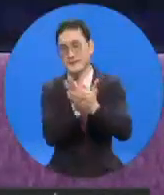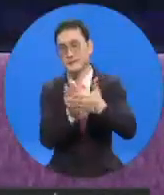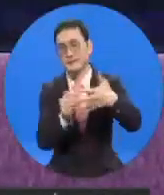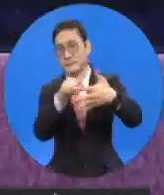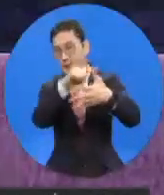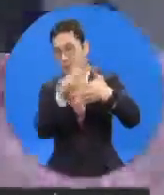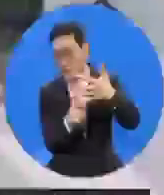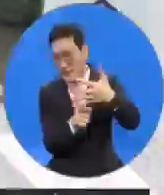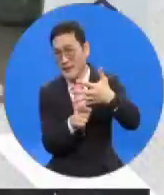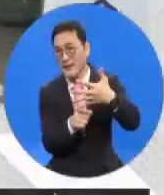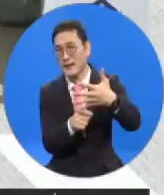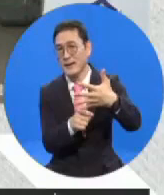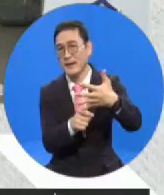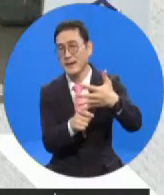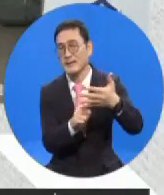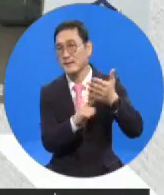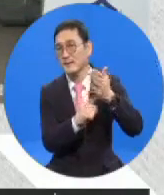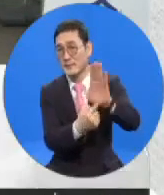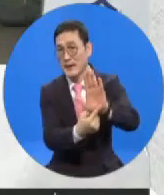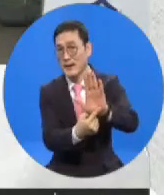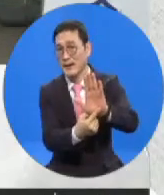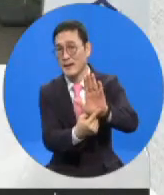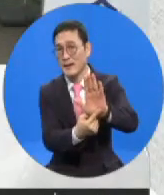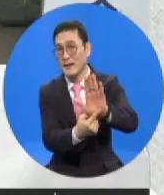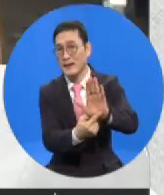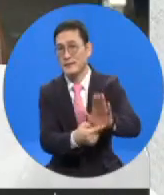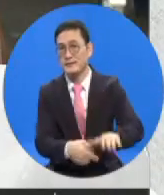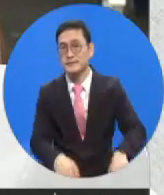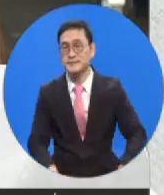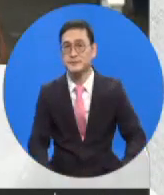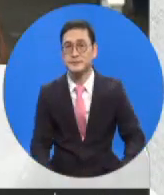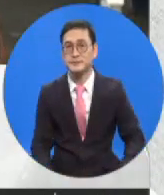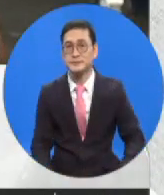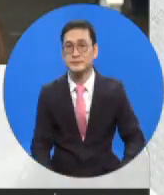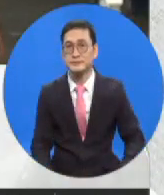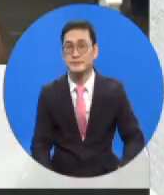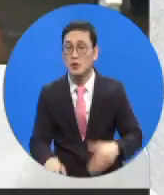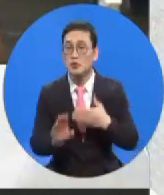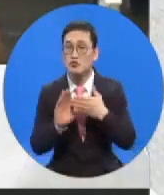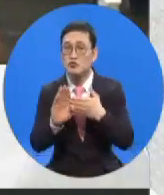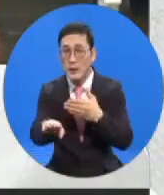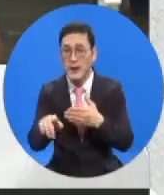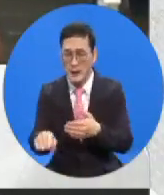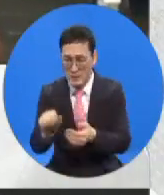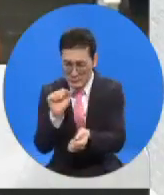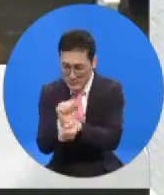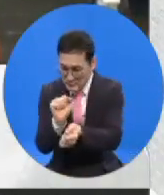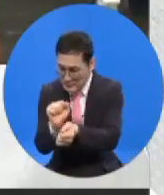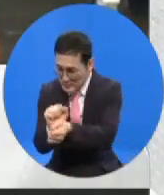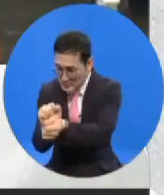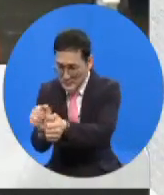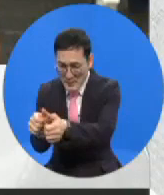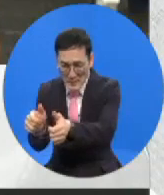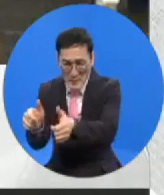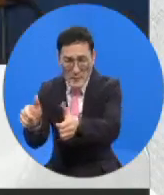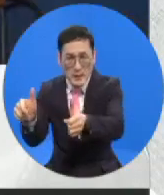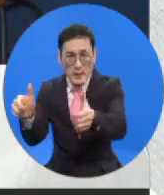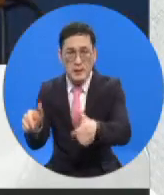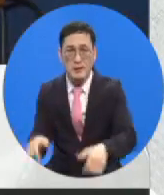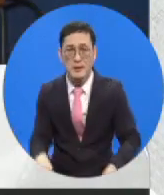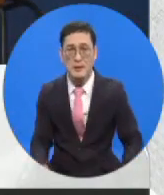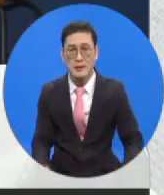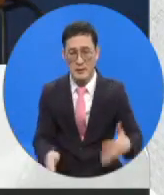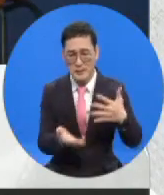세밀하게 살피겠다는 뜻을 밝힌 거 아니겠습니까? 예. 그런 와중에 이제 소규모 집단 감염들이 이렇게 지속이 되면서 사실은 사회적